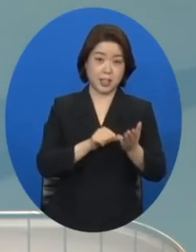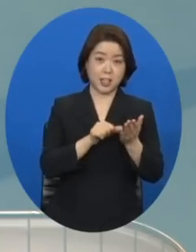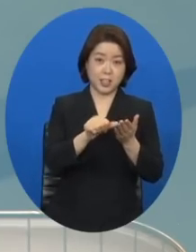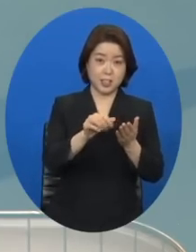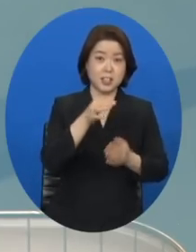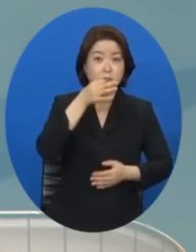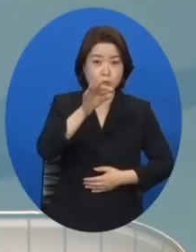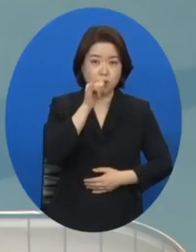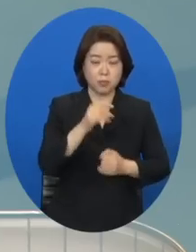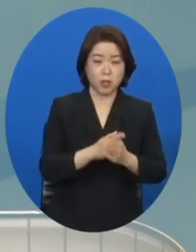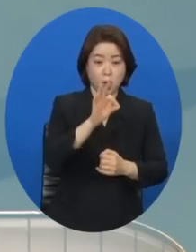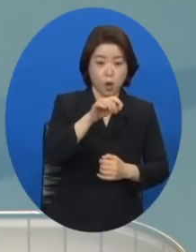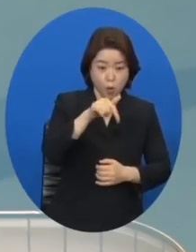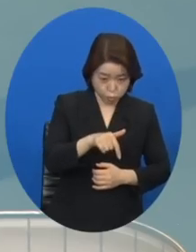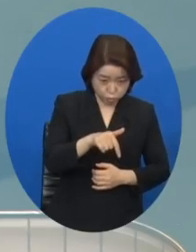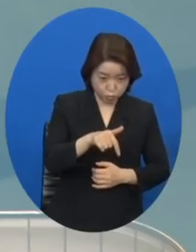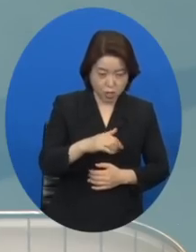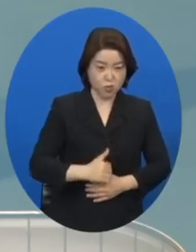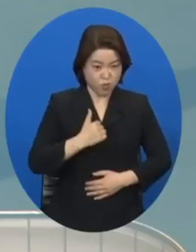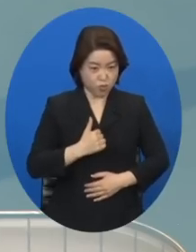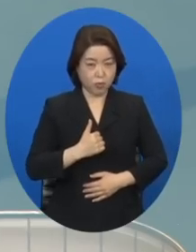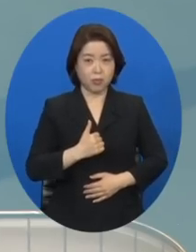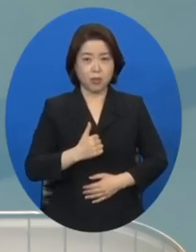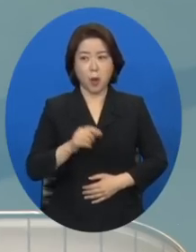별명이 있대요 욱 모모라고